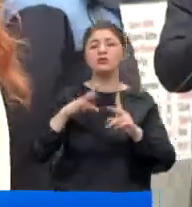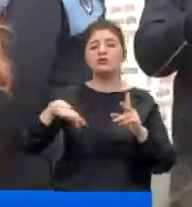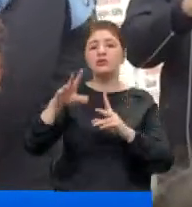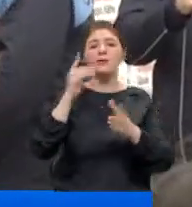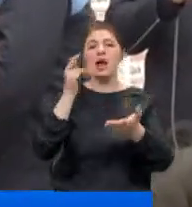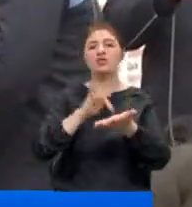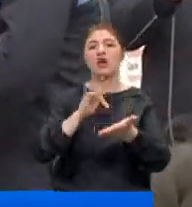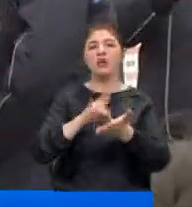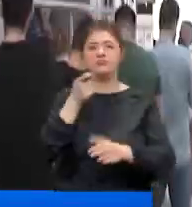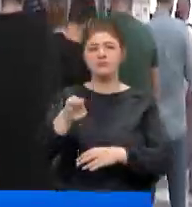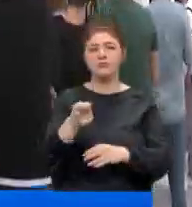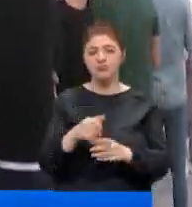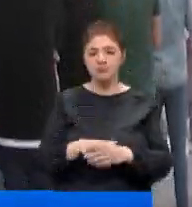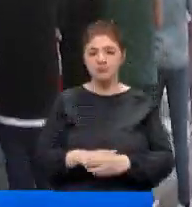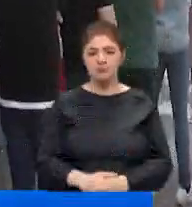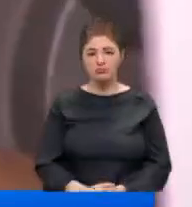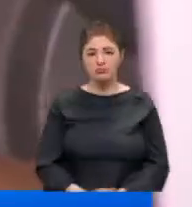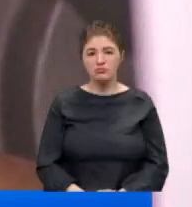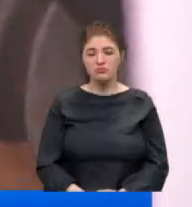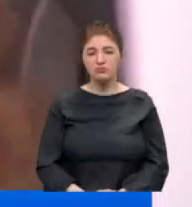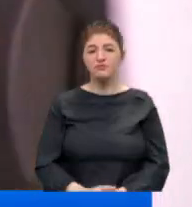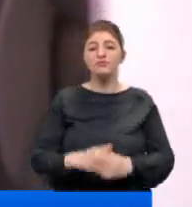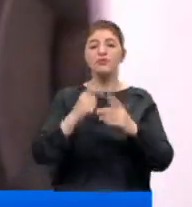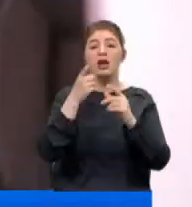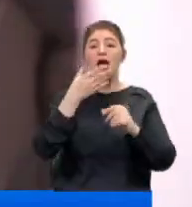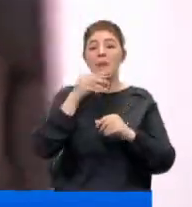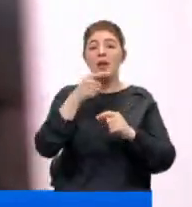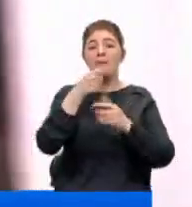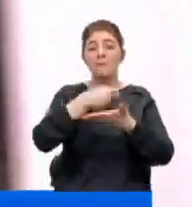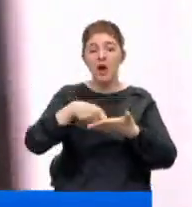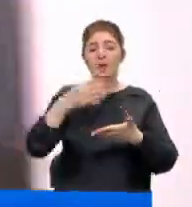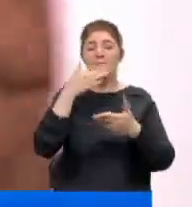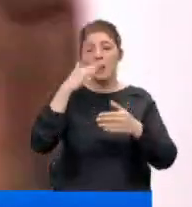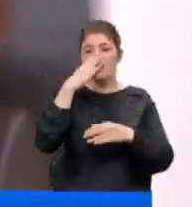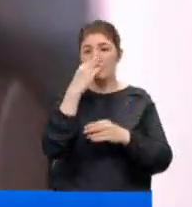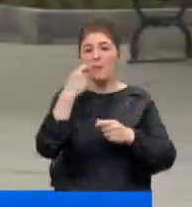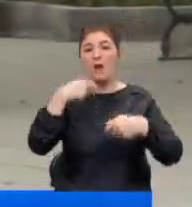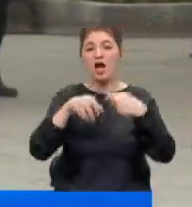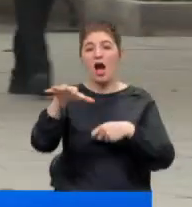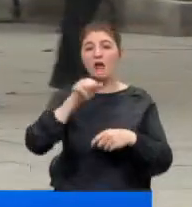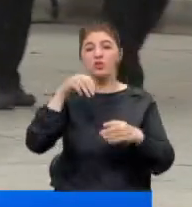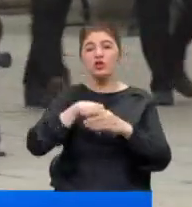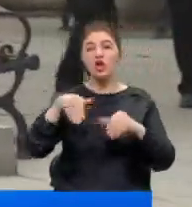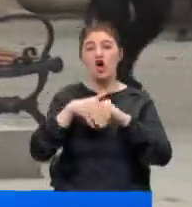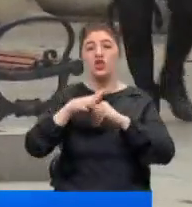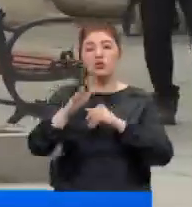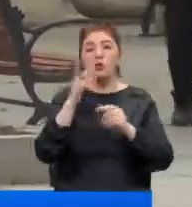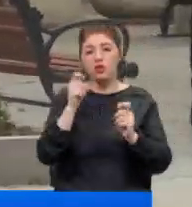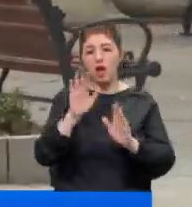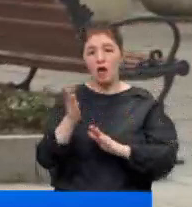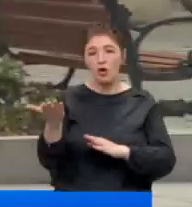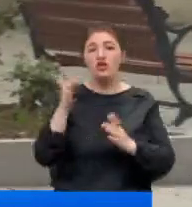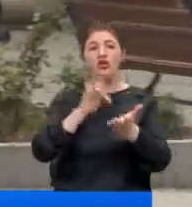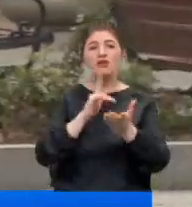güçleri idari para cezası uyguluyor emekliler maaşlarını ve Bayram ikramiyelerini bankadan alabilmek için sokağa çıkmak